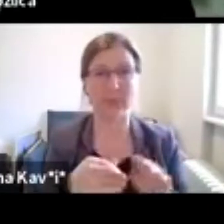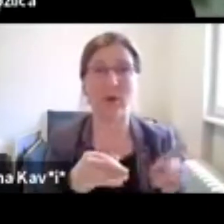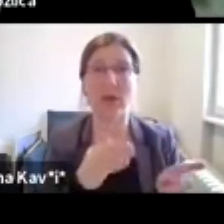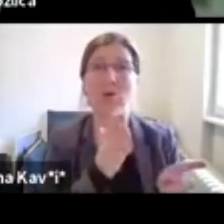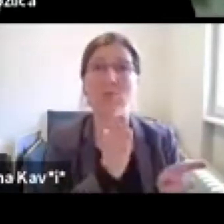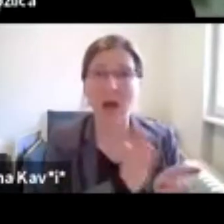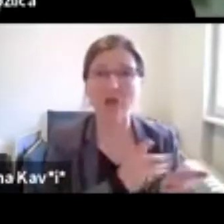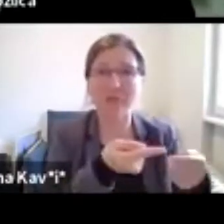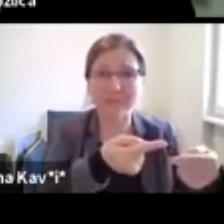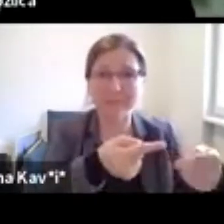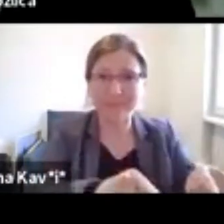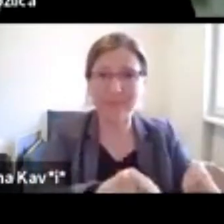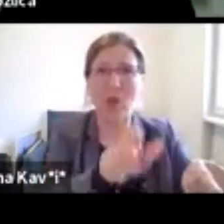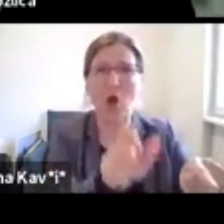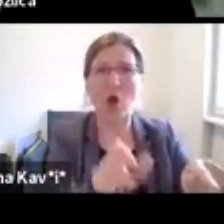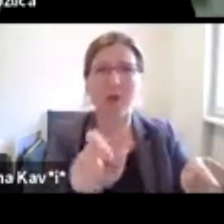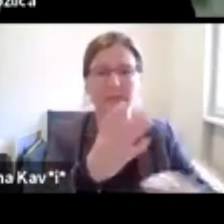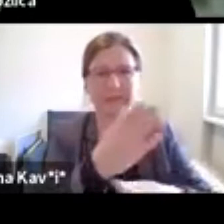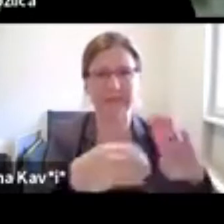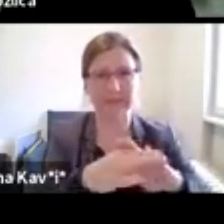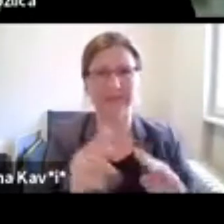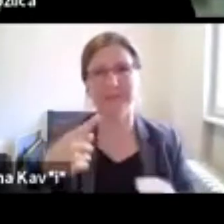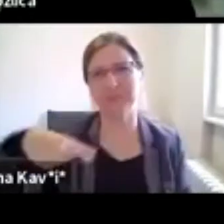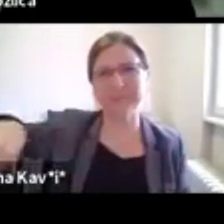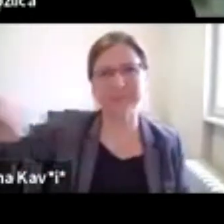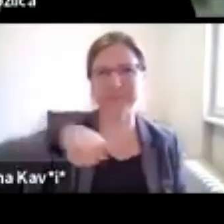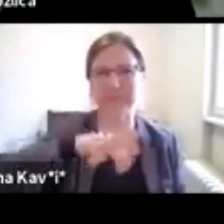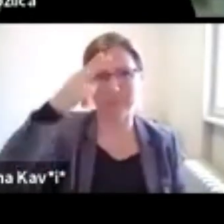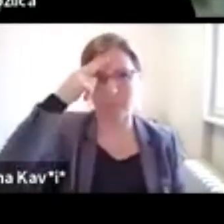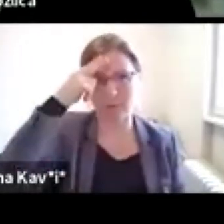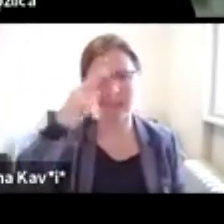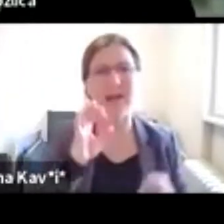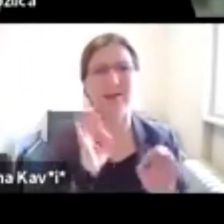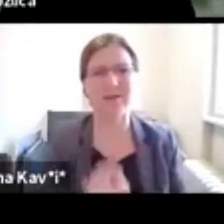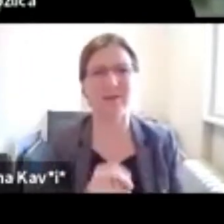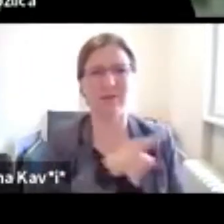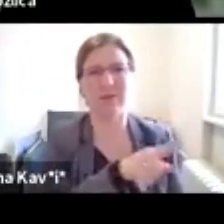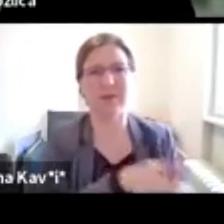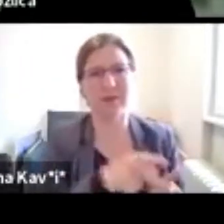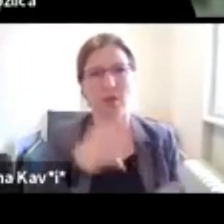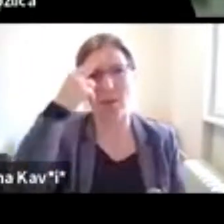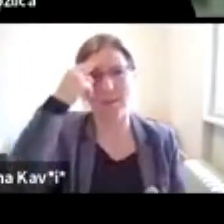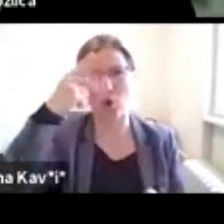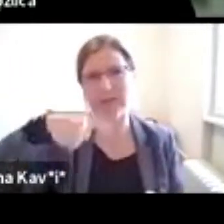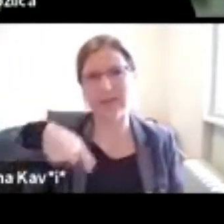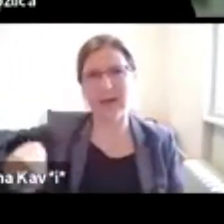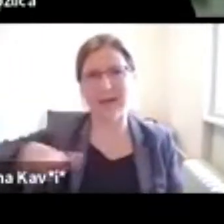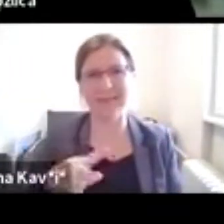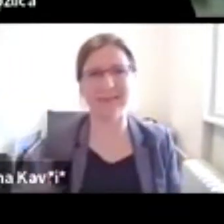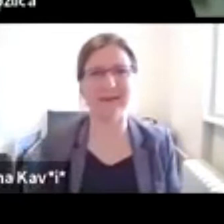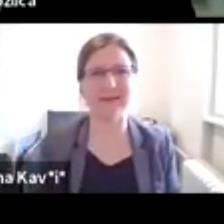s invaliditetom. On nama poznat, a ja vjerujem da i on nas je već imao prilike itekako upoznati,